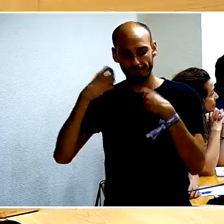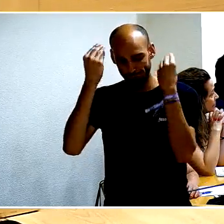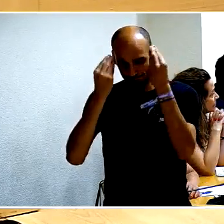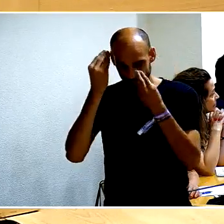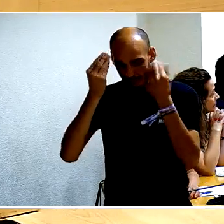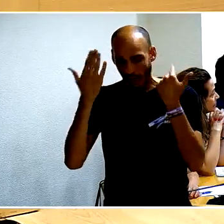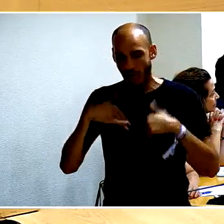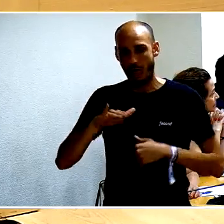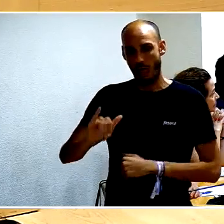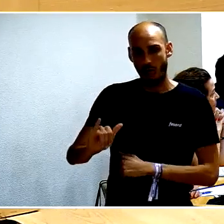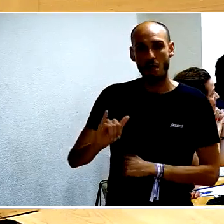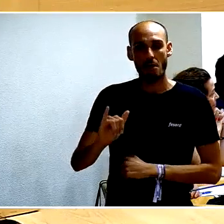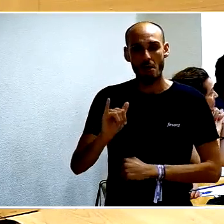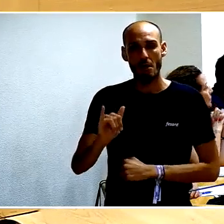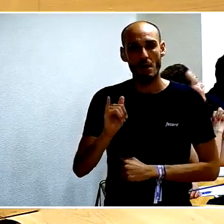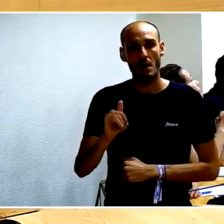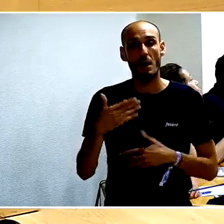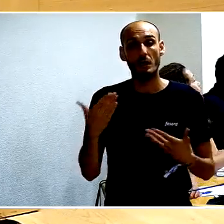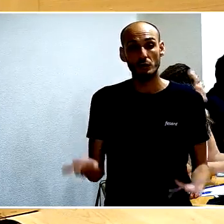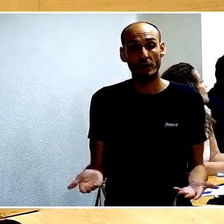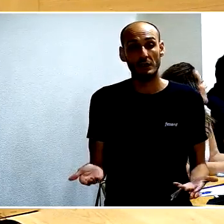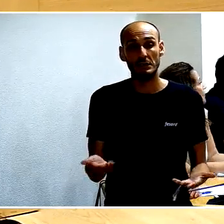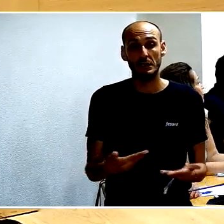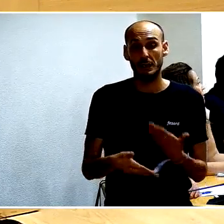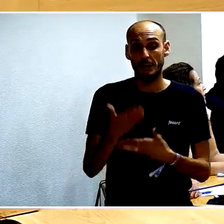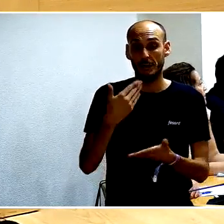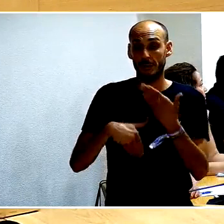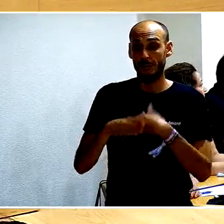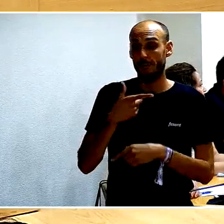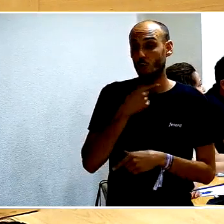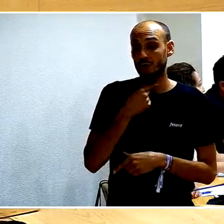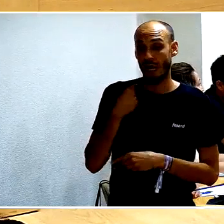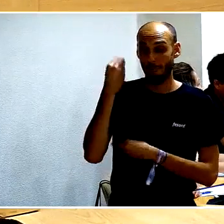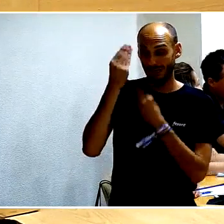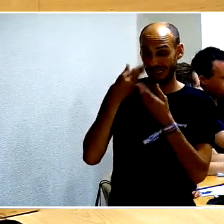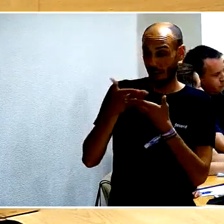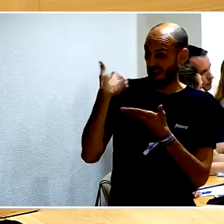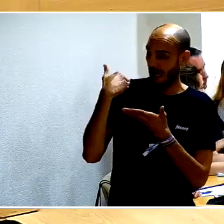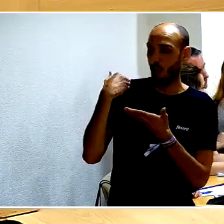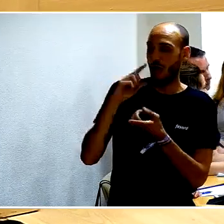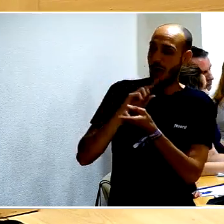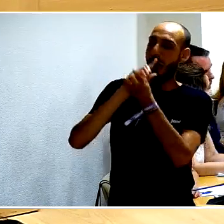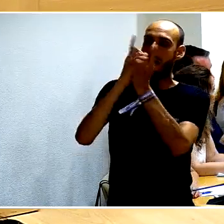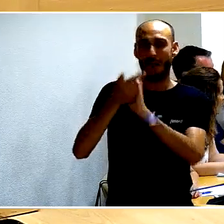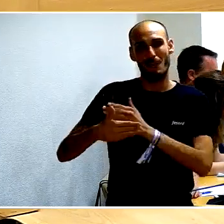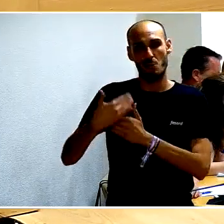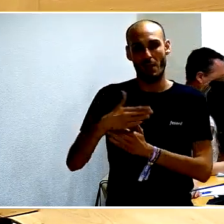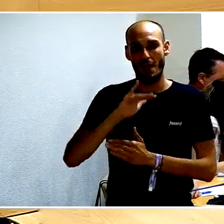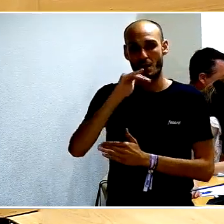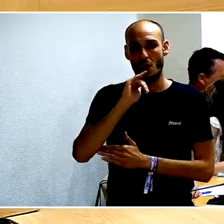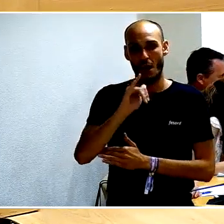agrairia que els pensaments que poguera tindre en el passat hagin canviat tal qual va manifestar en aquell